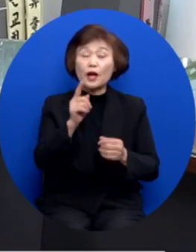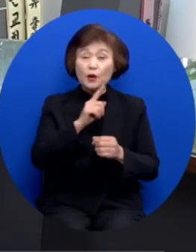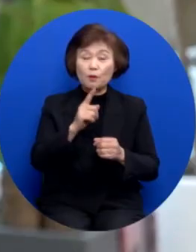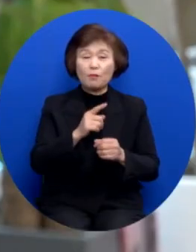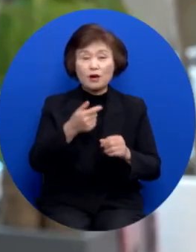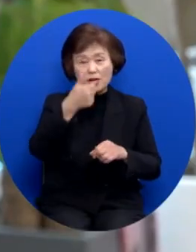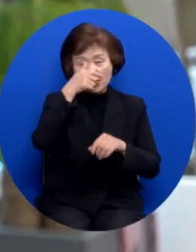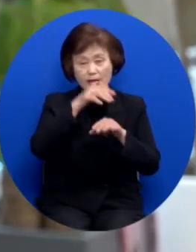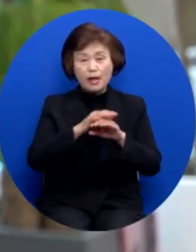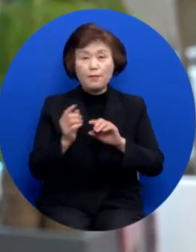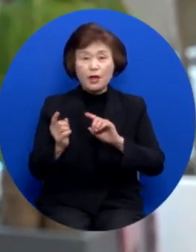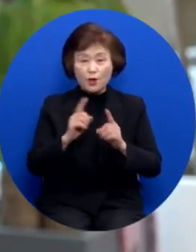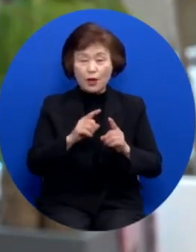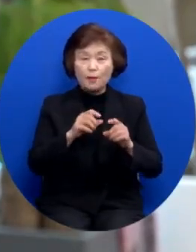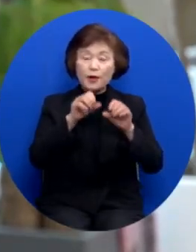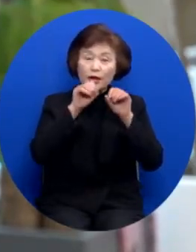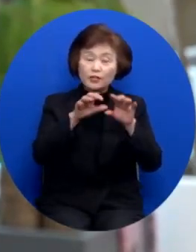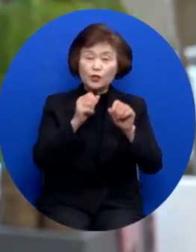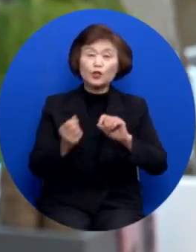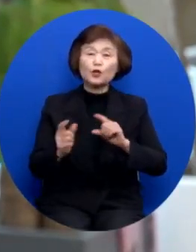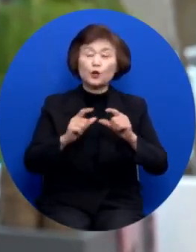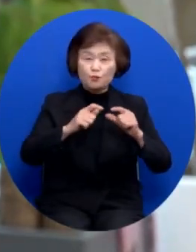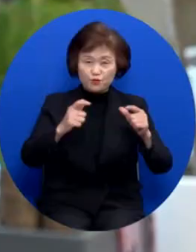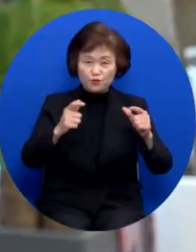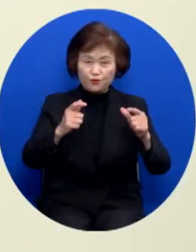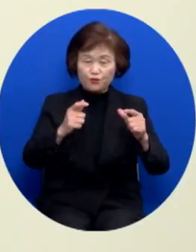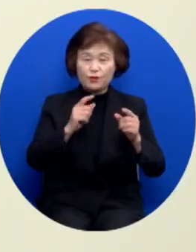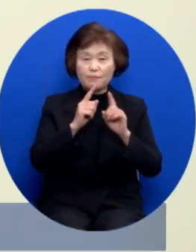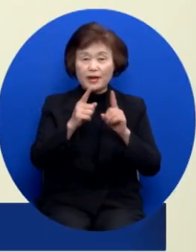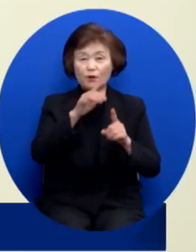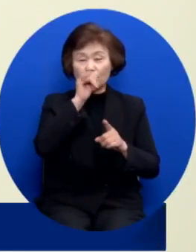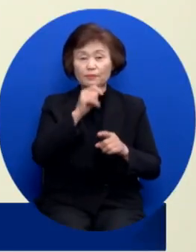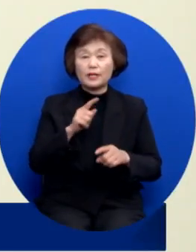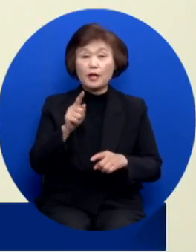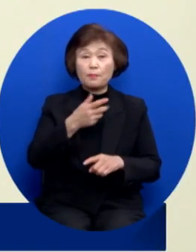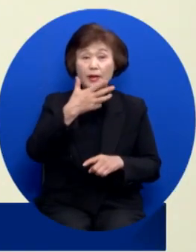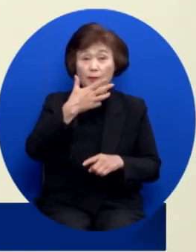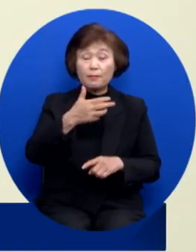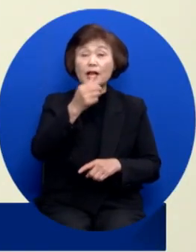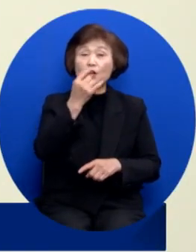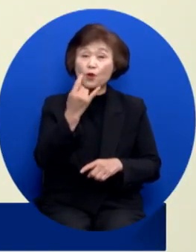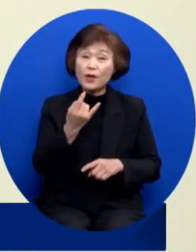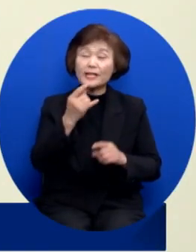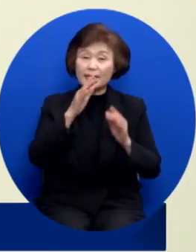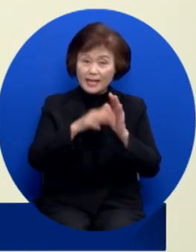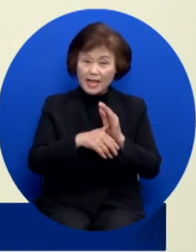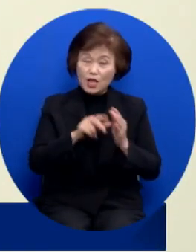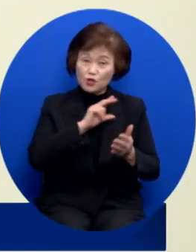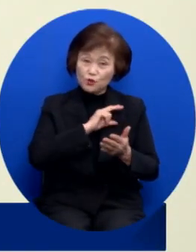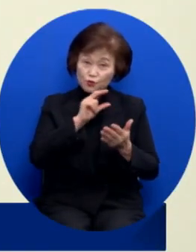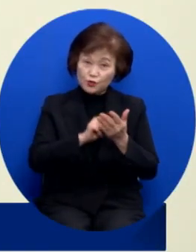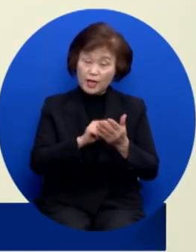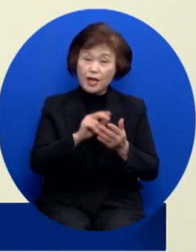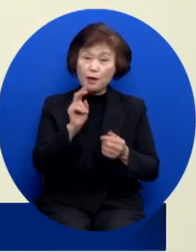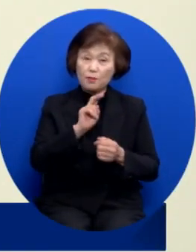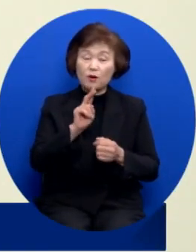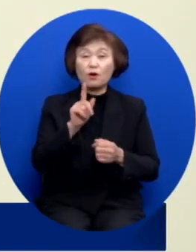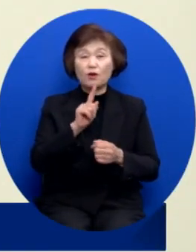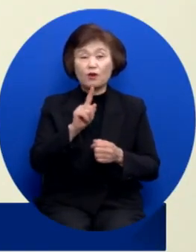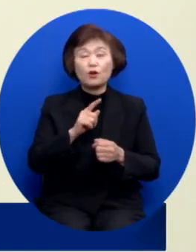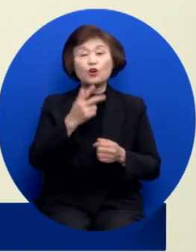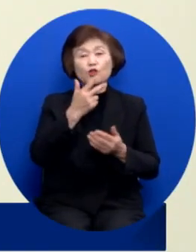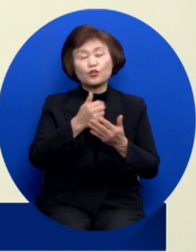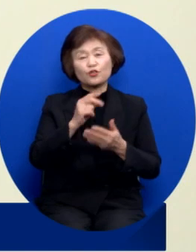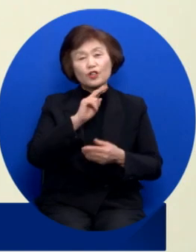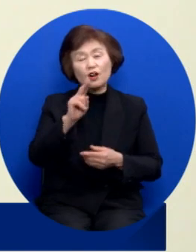예배 회복과 전도 부흥을 꼽았습니다 제 108회 총회 때 우리가 주제를 주여 치유하게 하소서라는